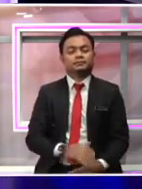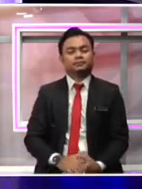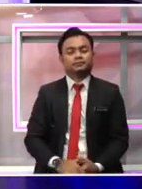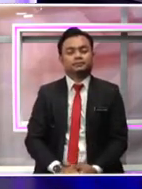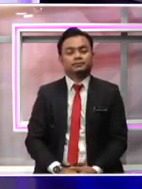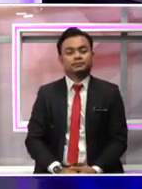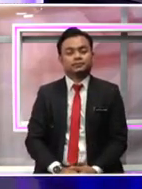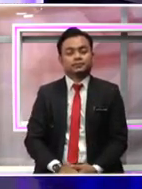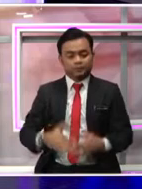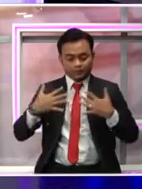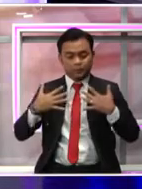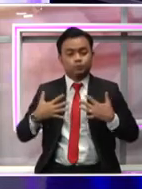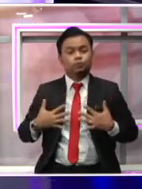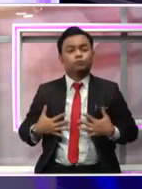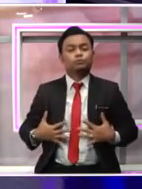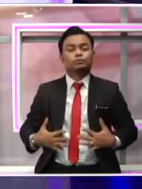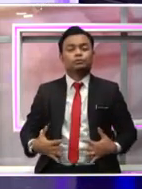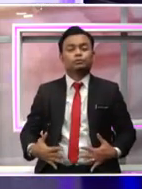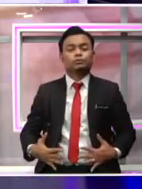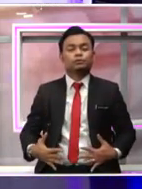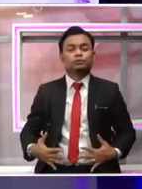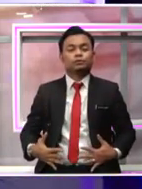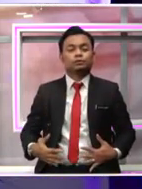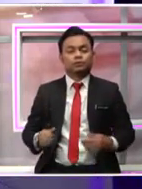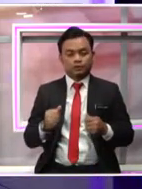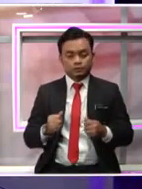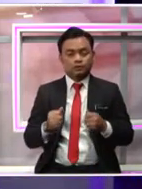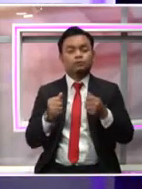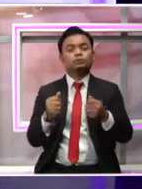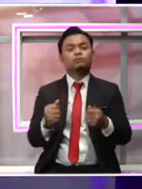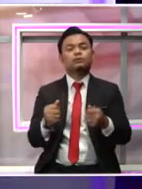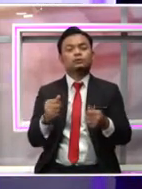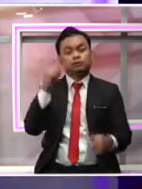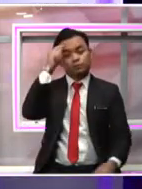tubuh badan anugerah Tuhan